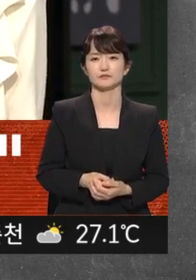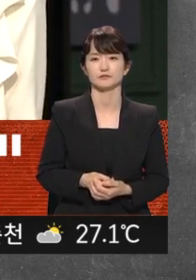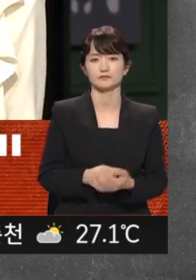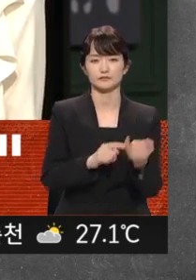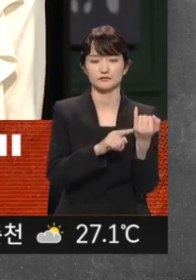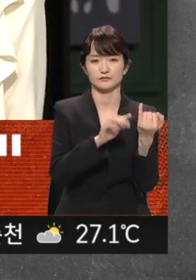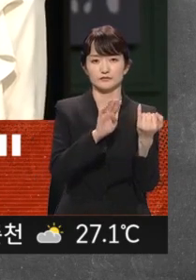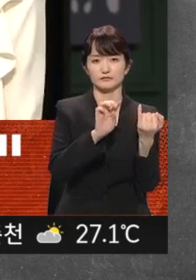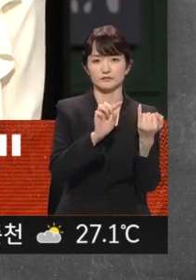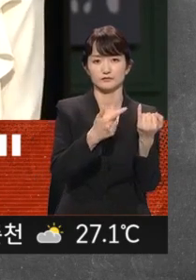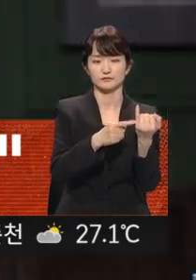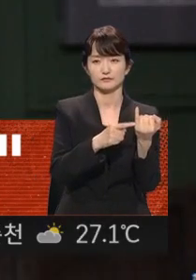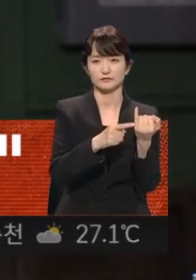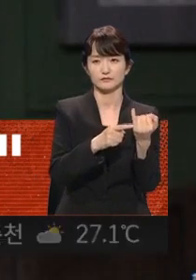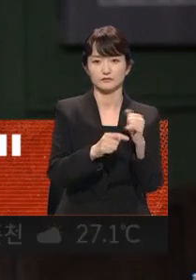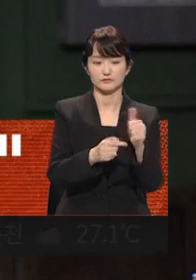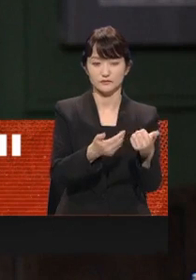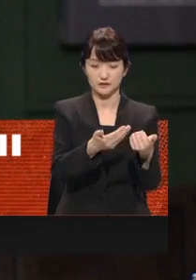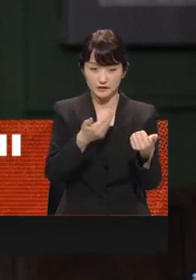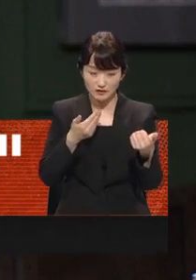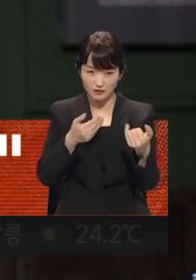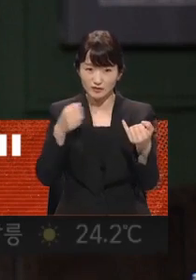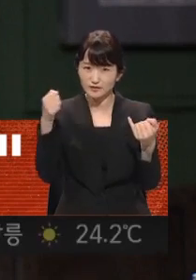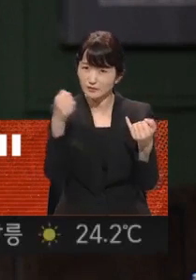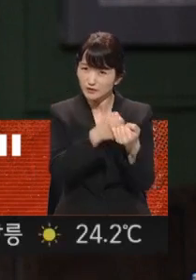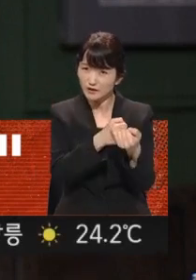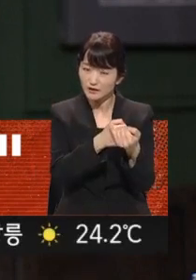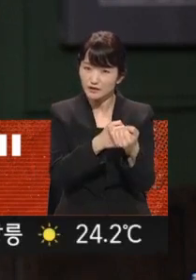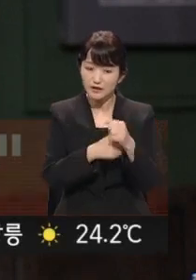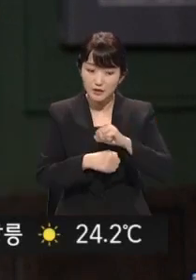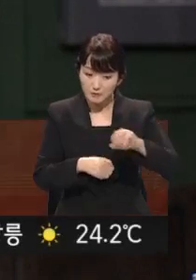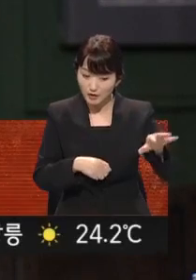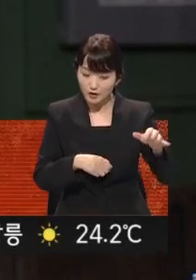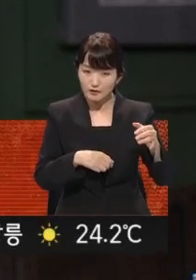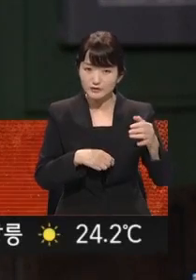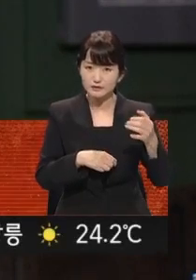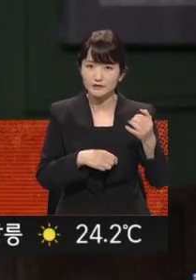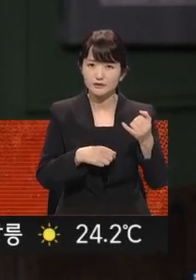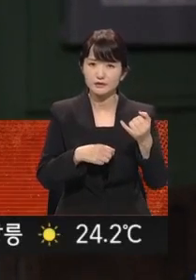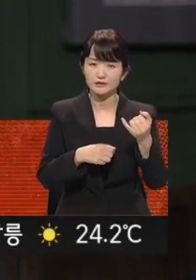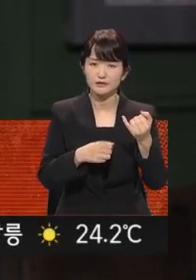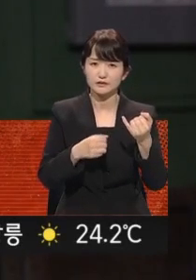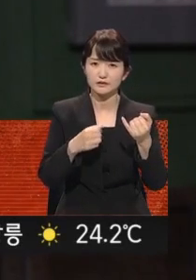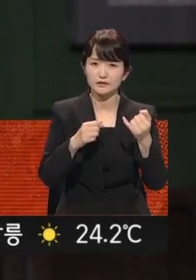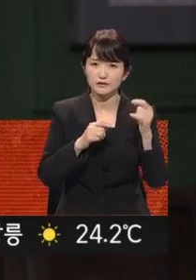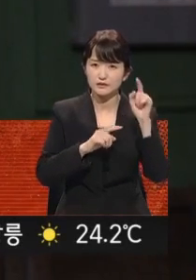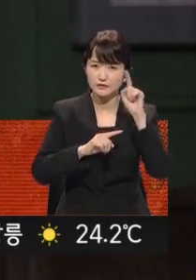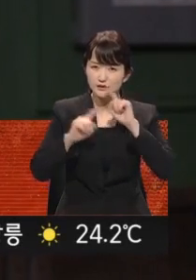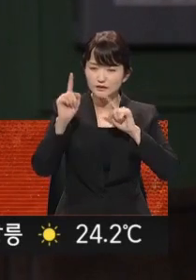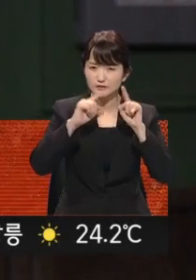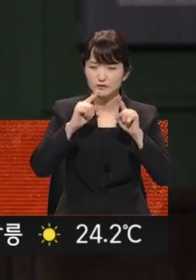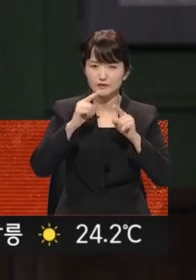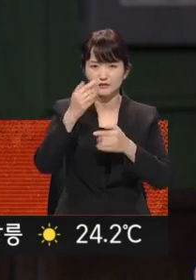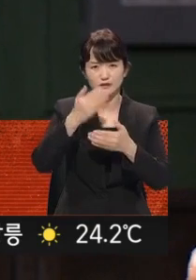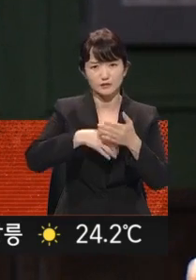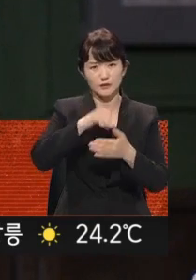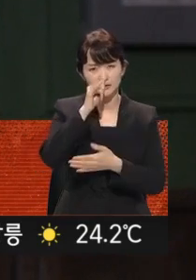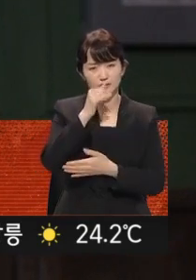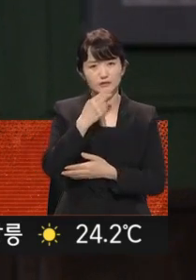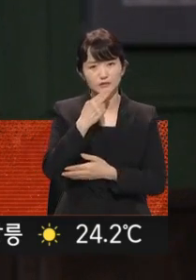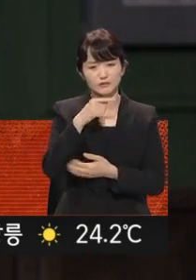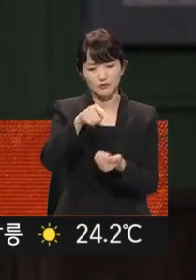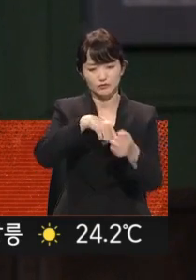상처를 입은 건지 아니면 유기 과정에서 시신에 상처가 난 건지 이런 정확한 사인 같은 것들을 파악을 하려면 부검이 필요하다 이런 입장을 밝혔습니다